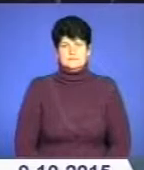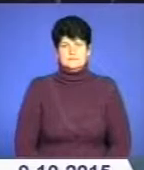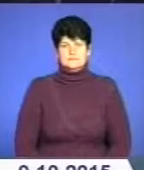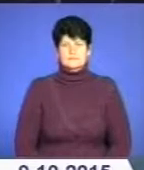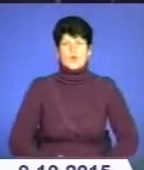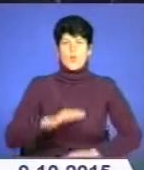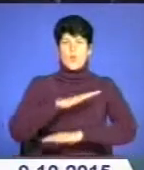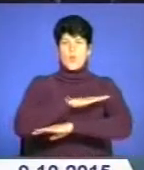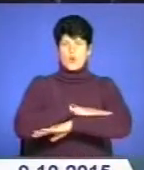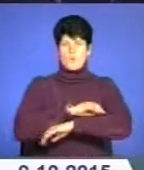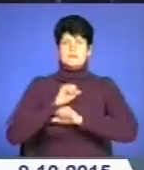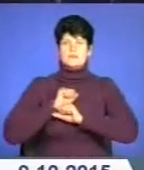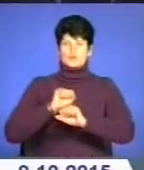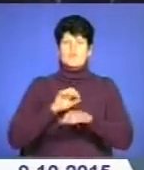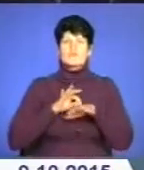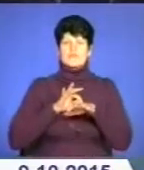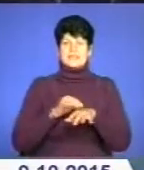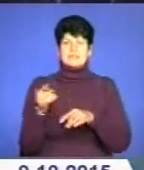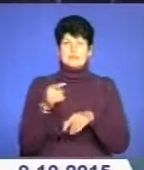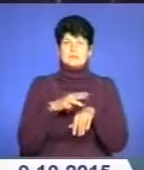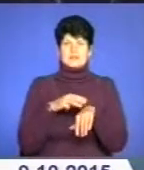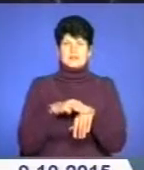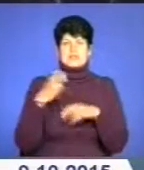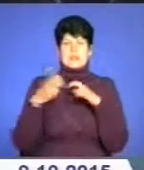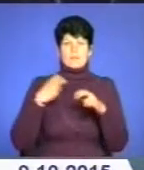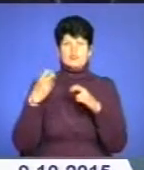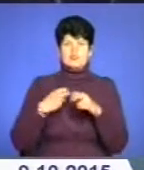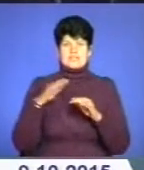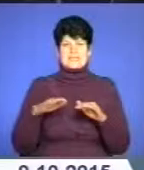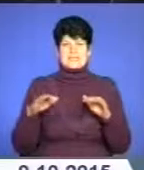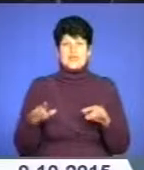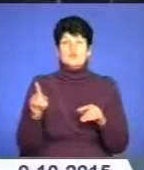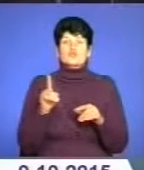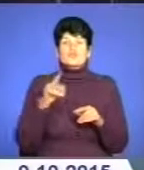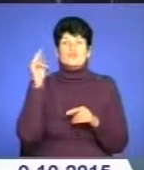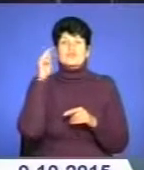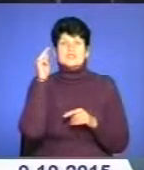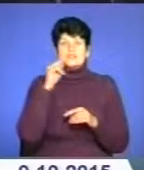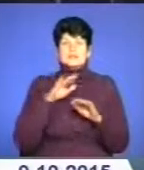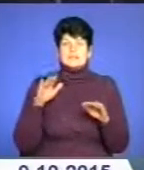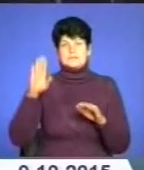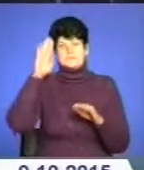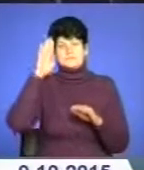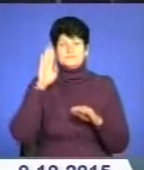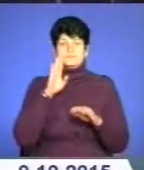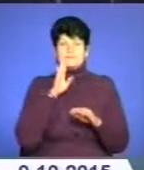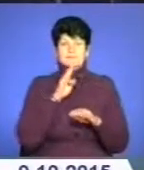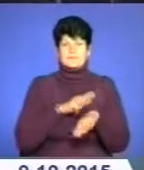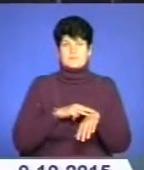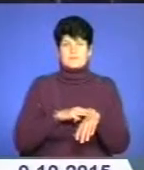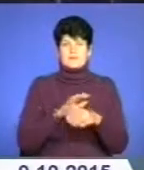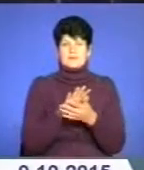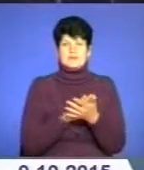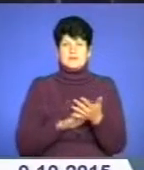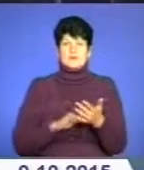Урок патріотизму провели тернопільські міліціонери для слабочуючих дітей. Чого саме навчали хлопців і дівчат правоохоронці? У сюжеті